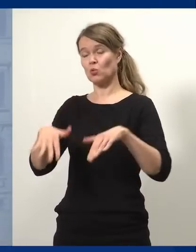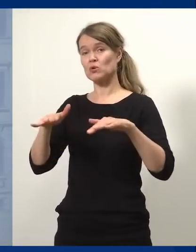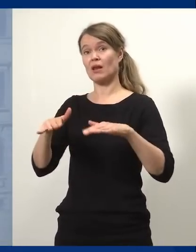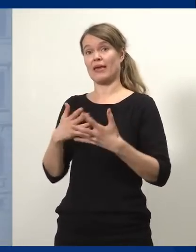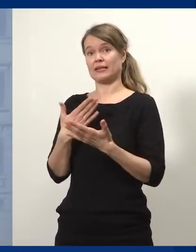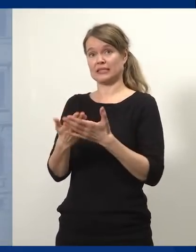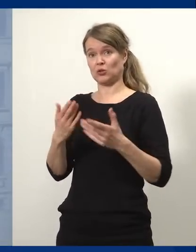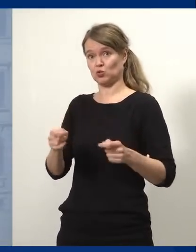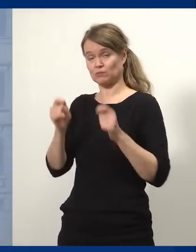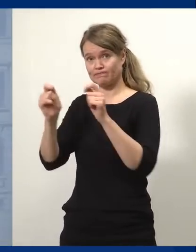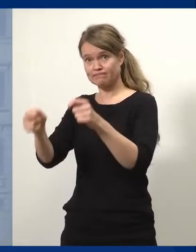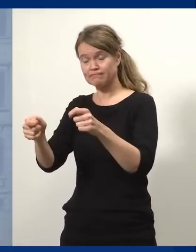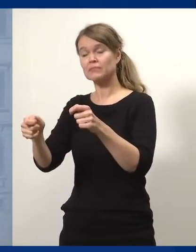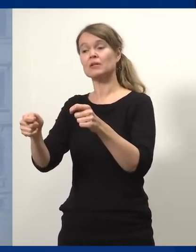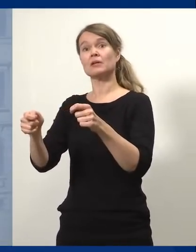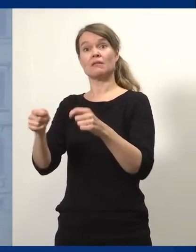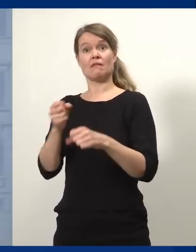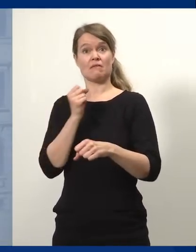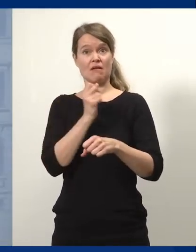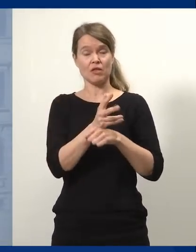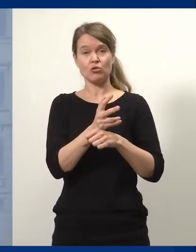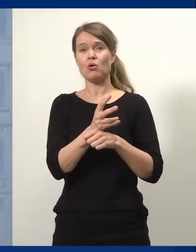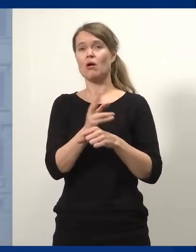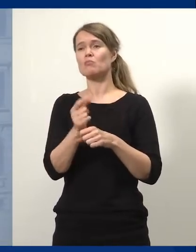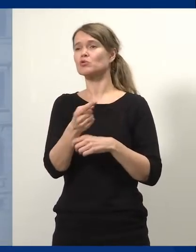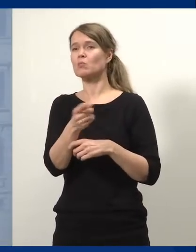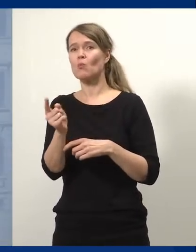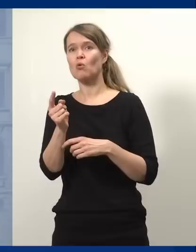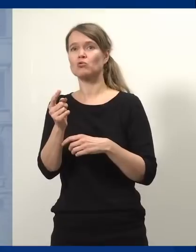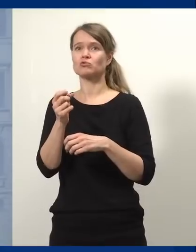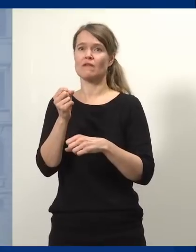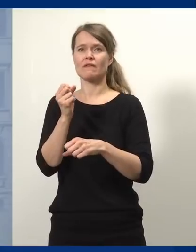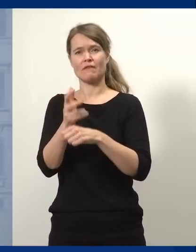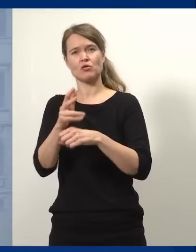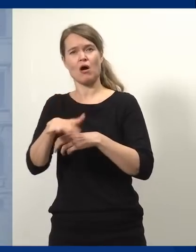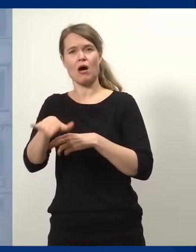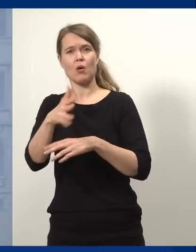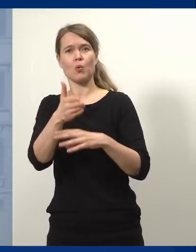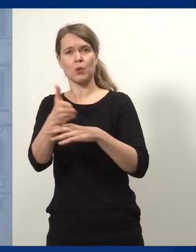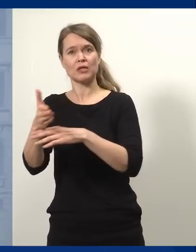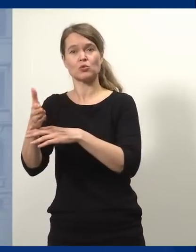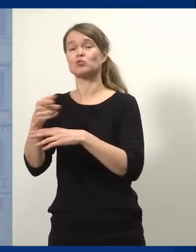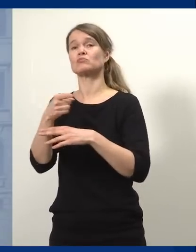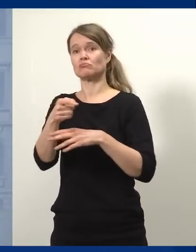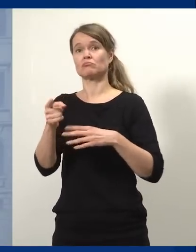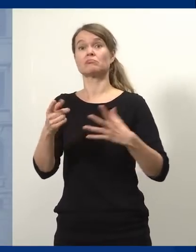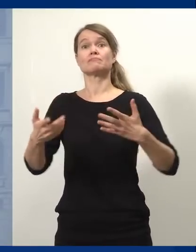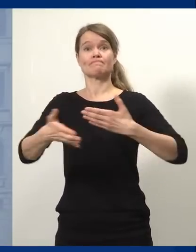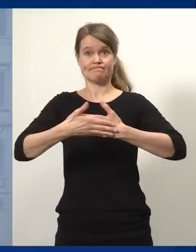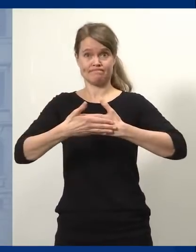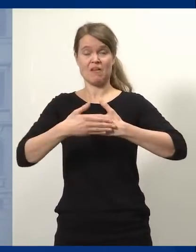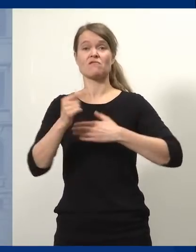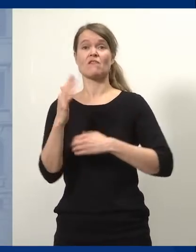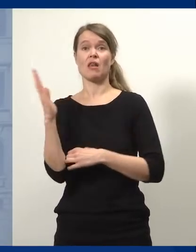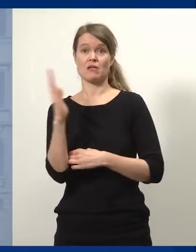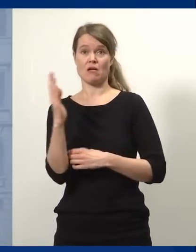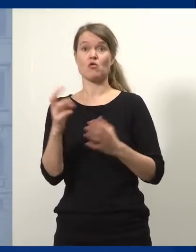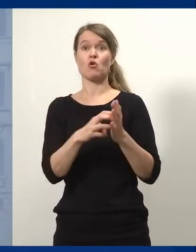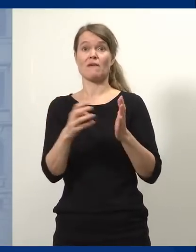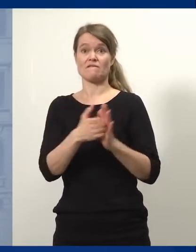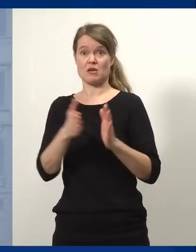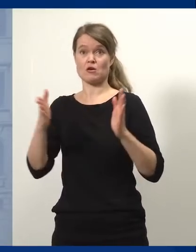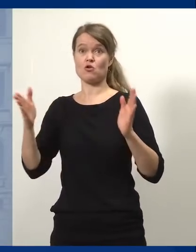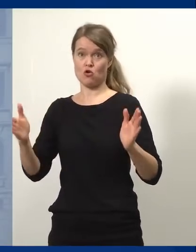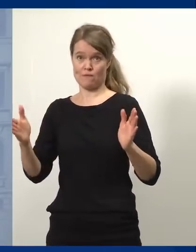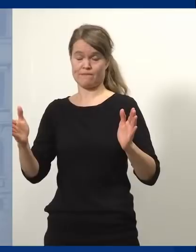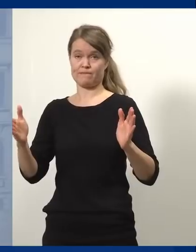eduskunnalle esityksen, jolla ravintolat ja muut ravitsemisalan yritykset suljetaan asiakkailta väliaikaisesti